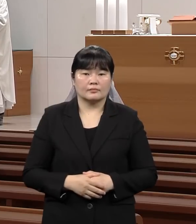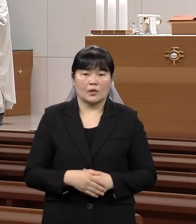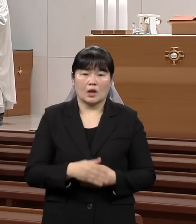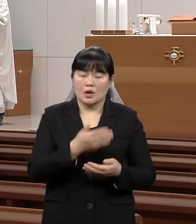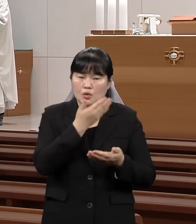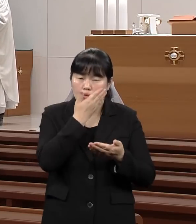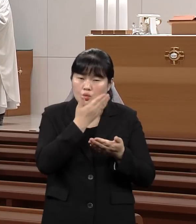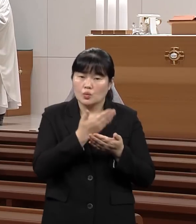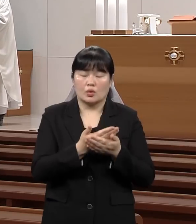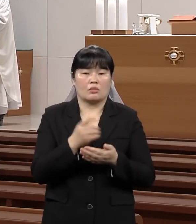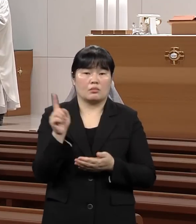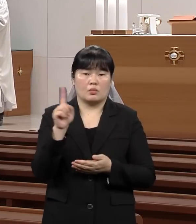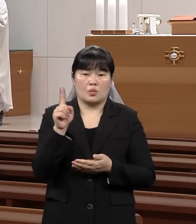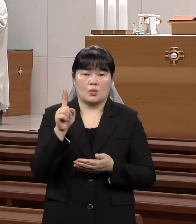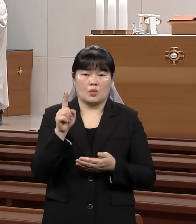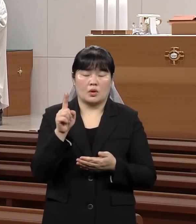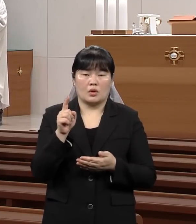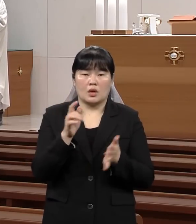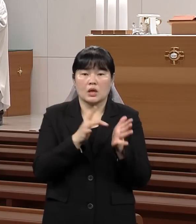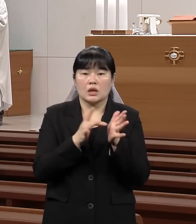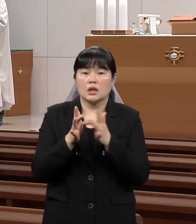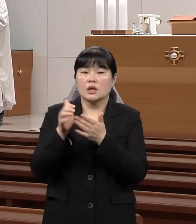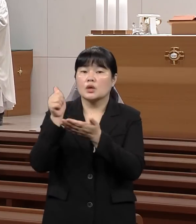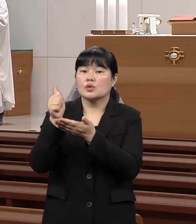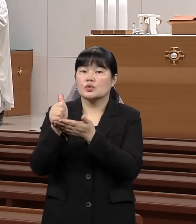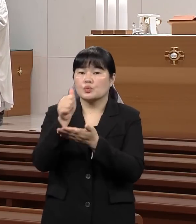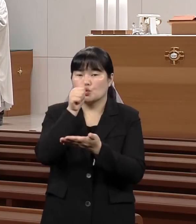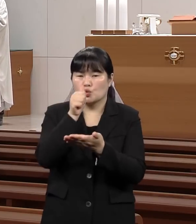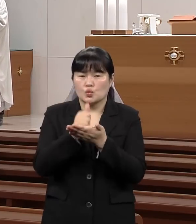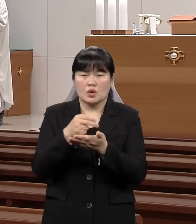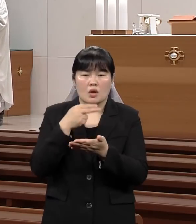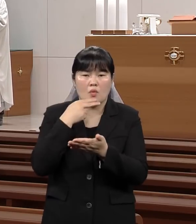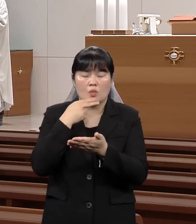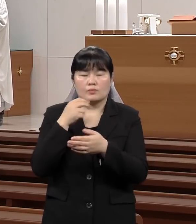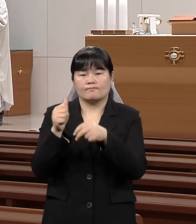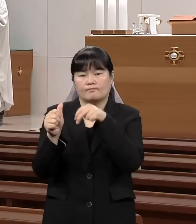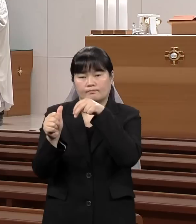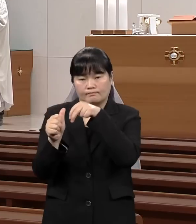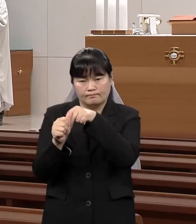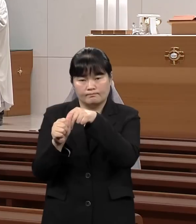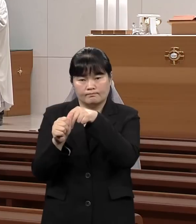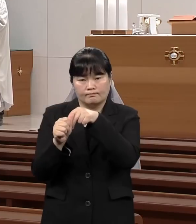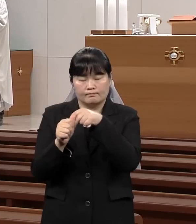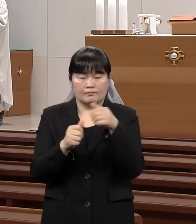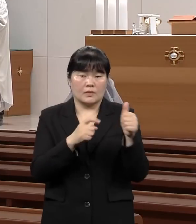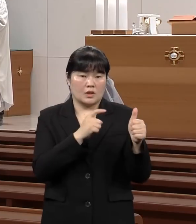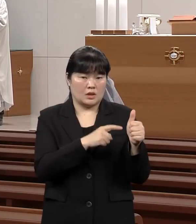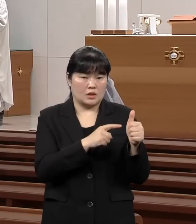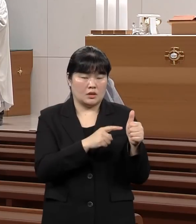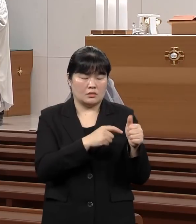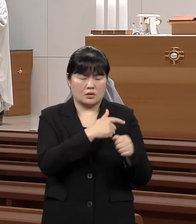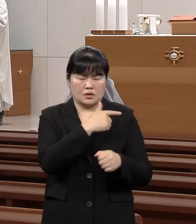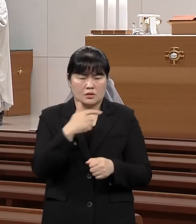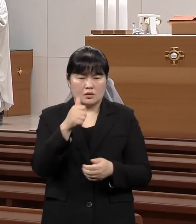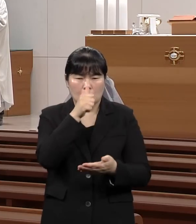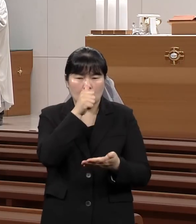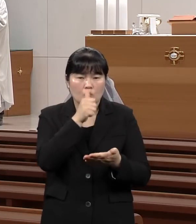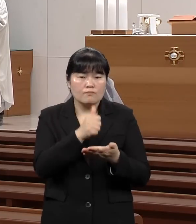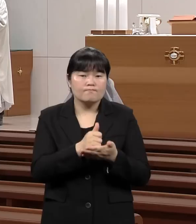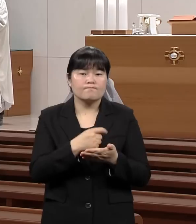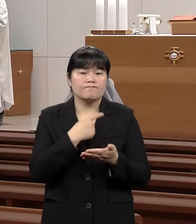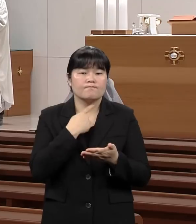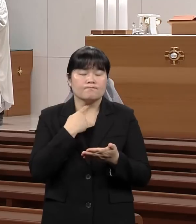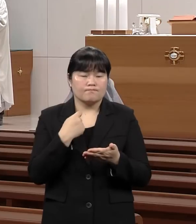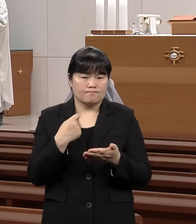분명한 것은 죄 없이 십자가에 달리신 예수님과 달리 그는 십자가에